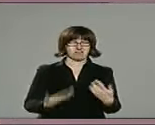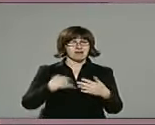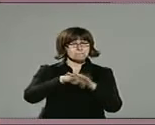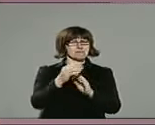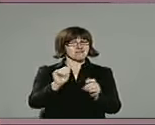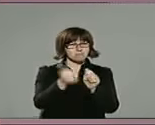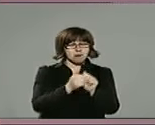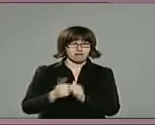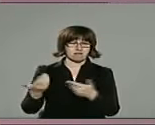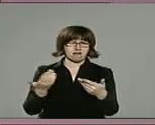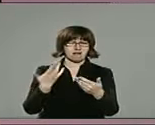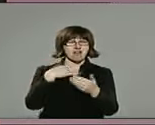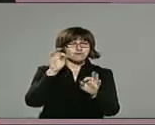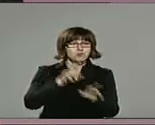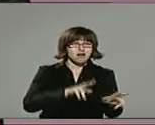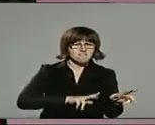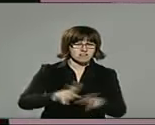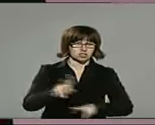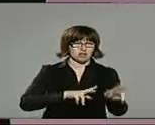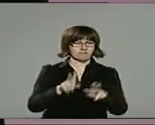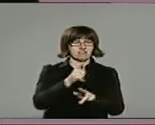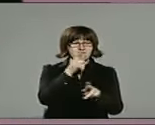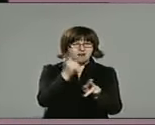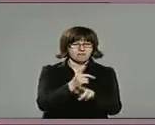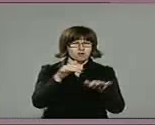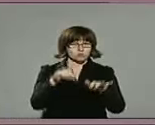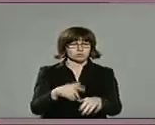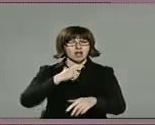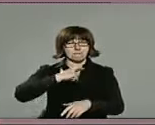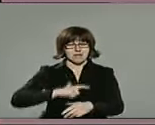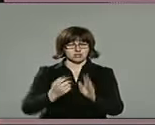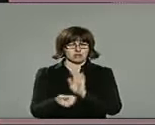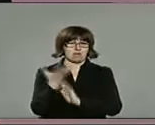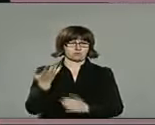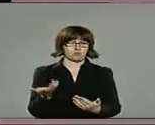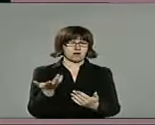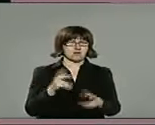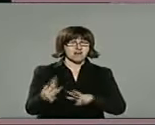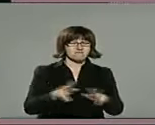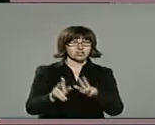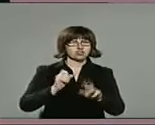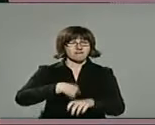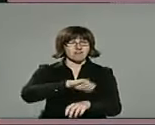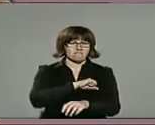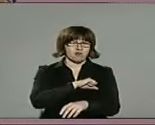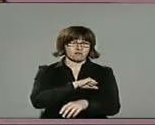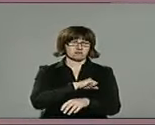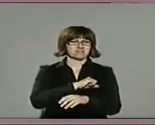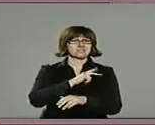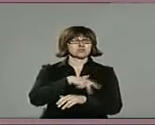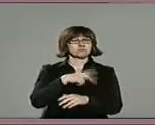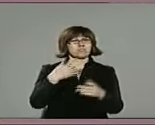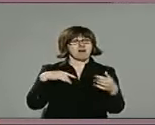sondern unsere Partner für eine Wirtschaft mit Verantwortung für Mensch und Natur, wirtschaftlicher Erfolg,